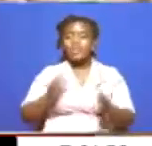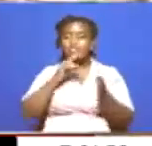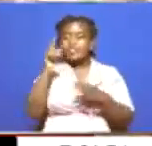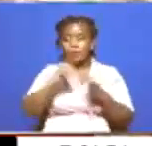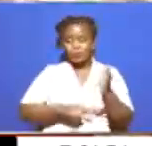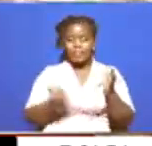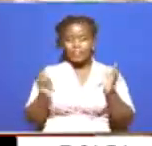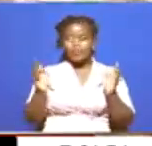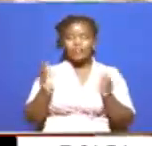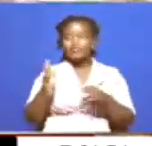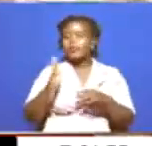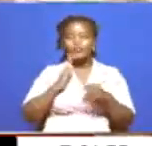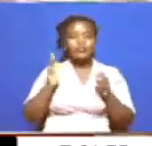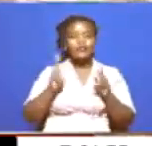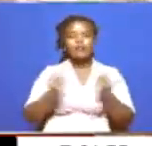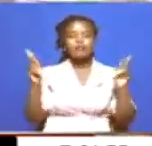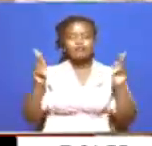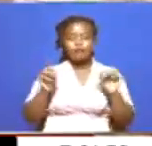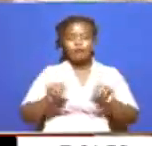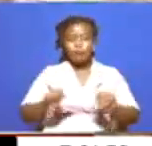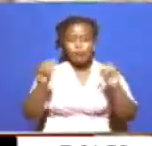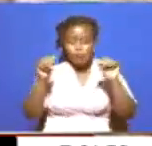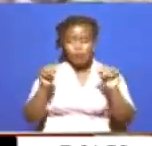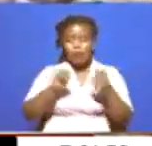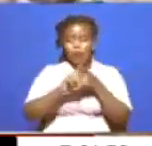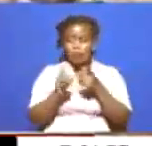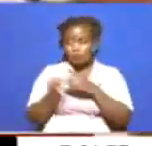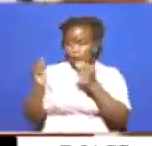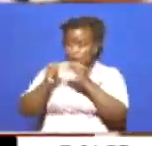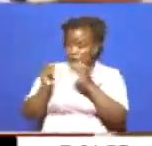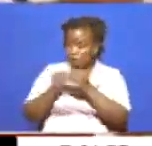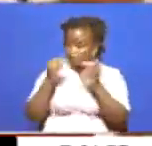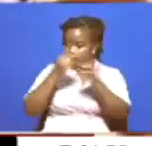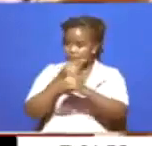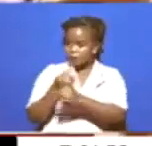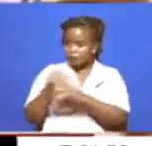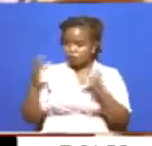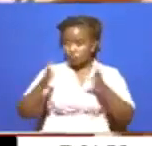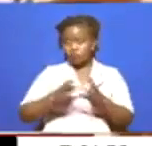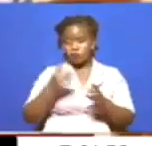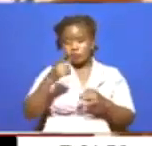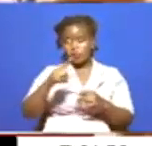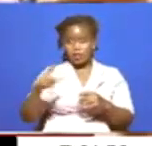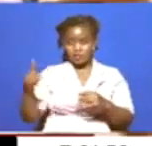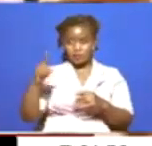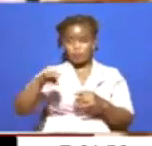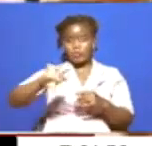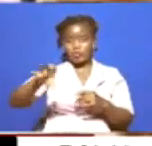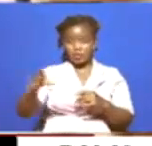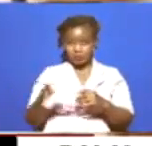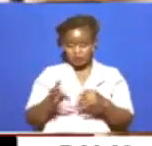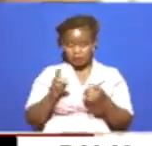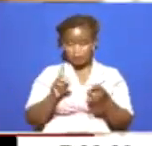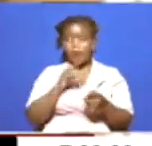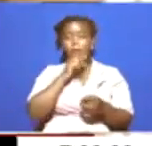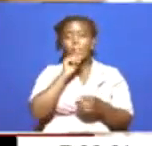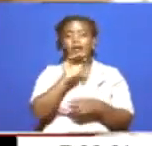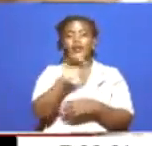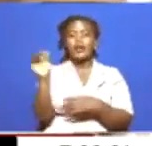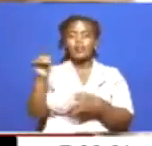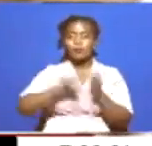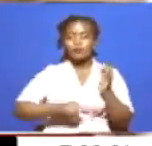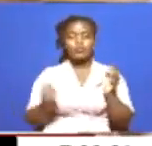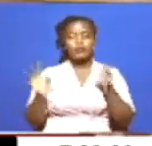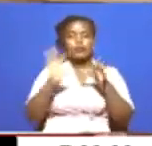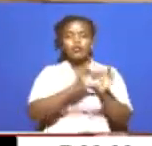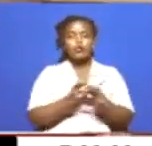umerejeshwa. Akikutana na maafisa usalama kutoka kaunti ya Laikipia mjini Rumuruti, Malim alitoa wito wa ushirikiano kati